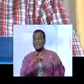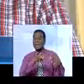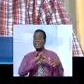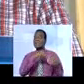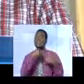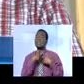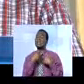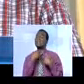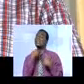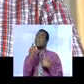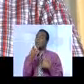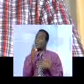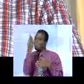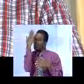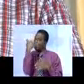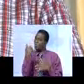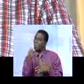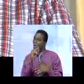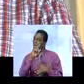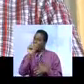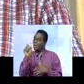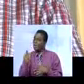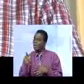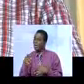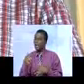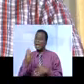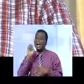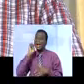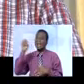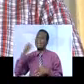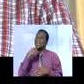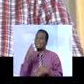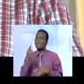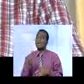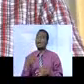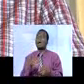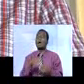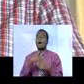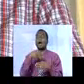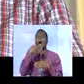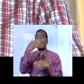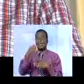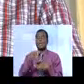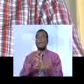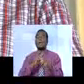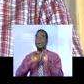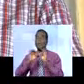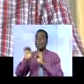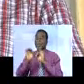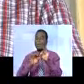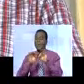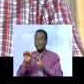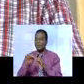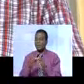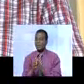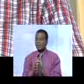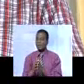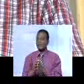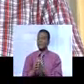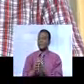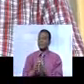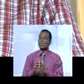ah, je t'expliquerai ça tôt ou tard. André Raji, âgé alors